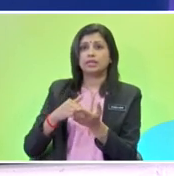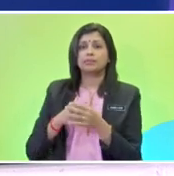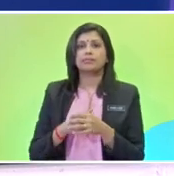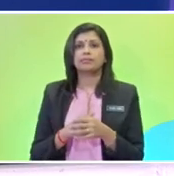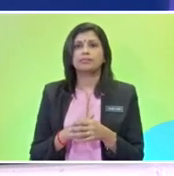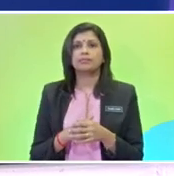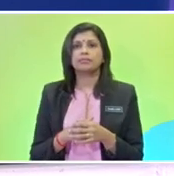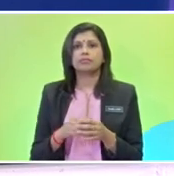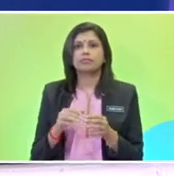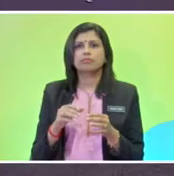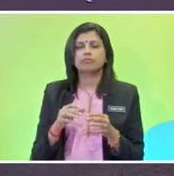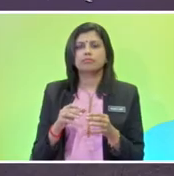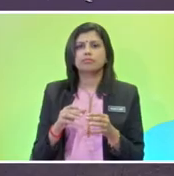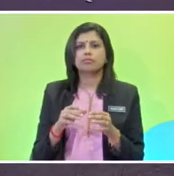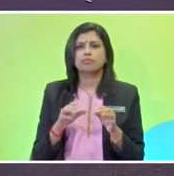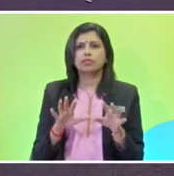Okey. Kejap. Berapa?